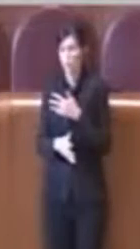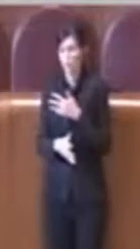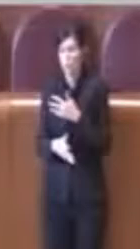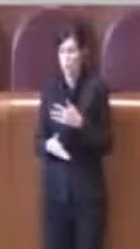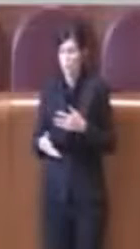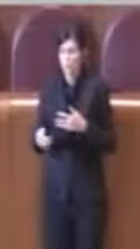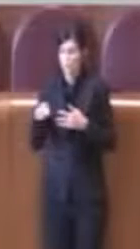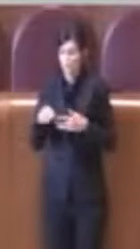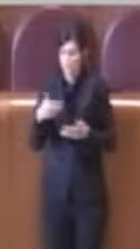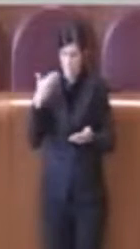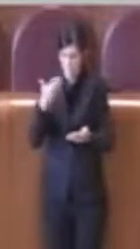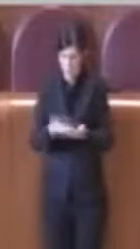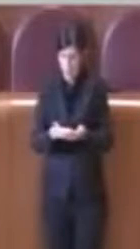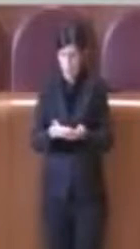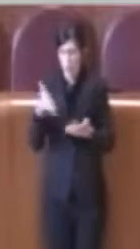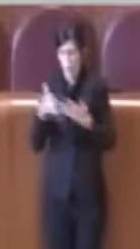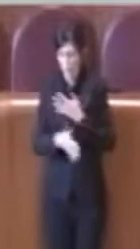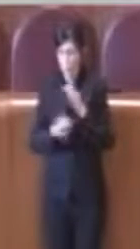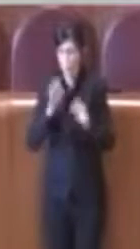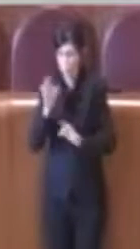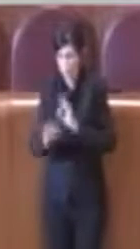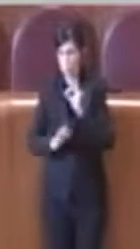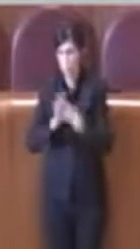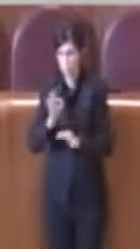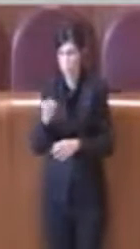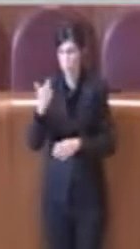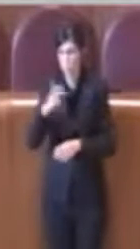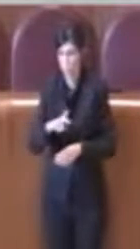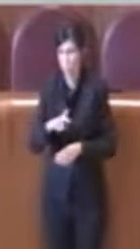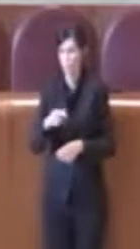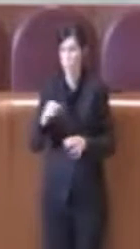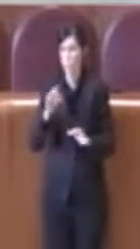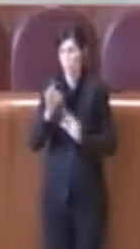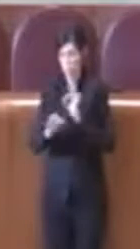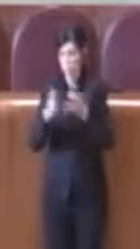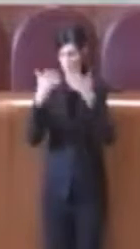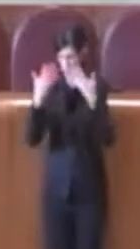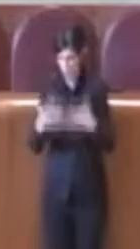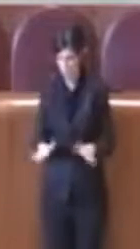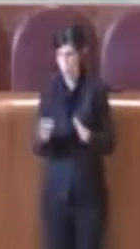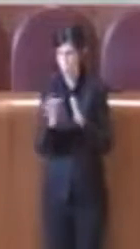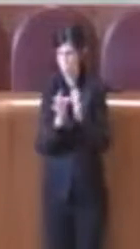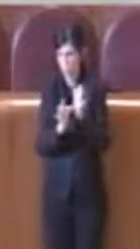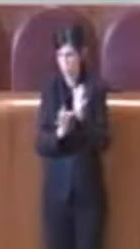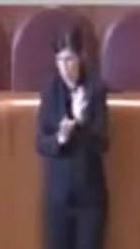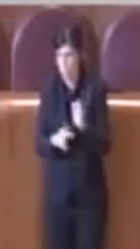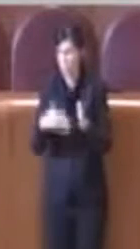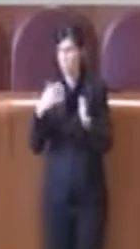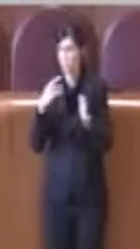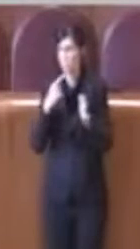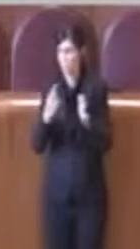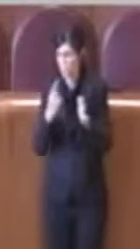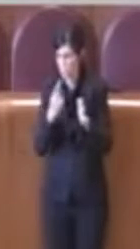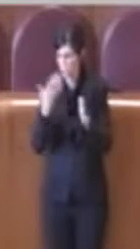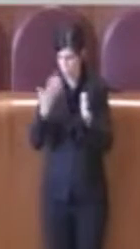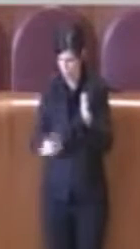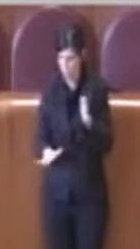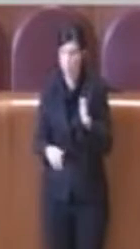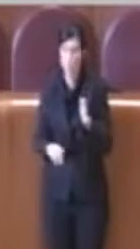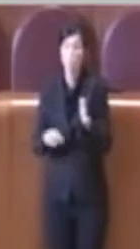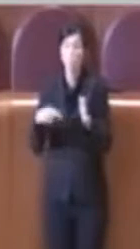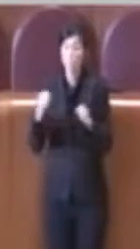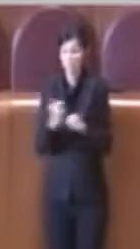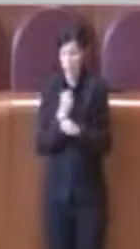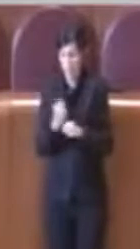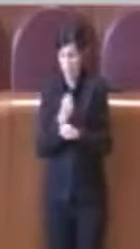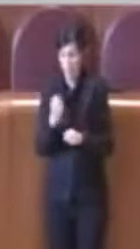della delibera perché l'abbiamo veramente sviscerata e analizzata in tutti i suoi aspetti. Dico che insomma il lavoro che c'è